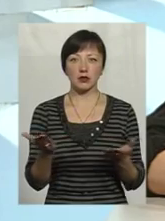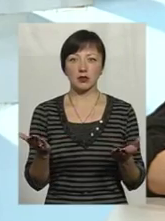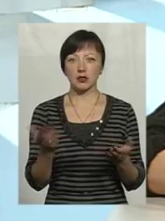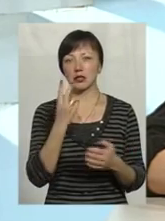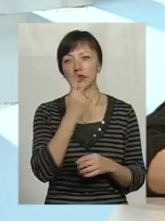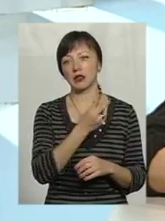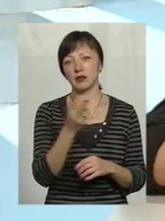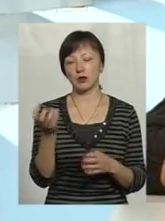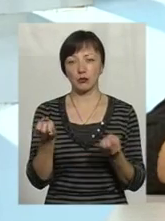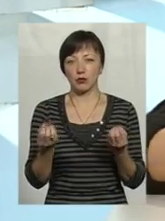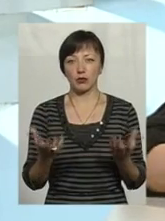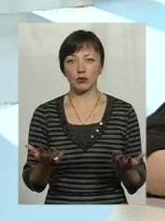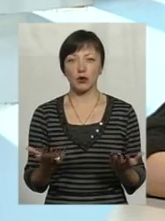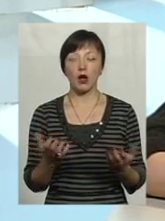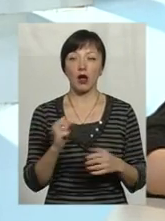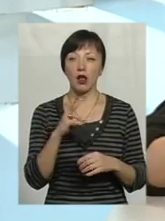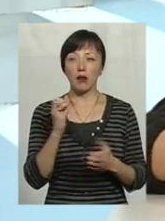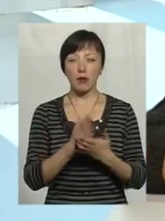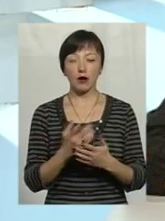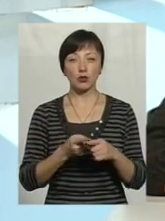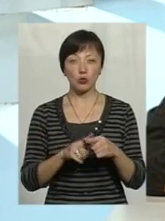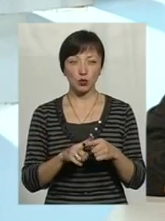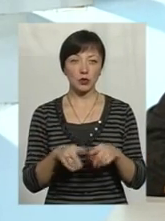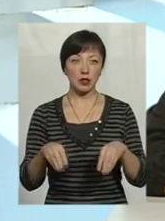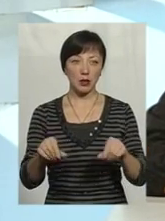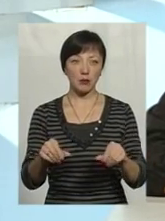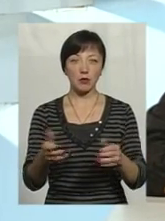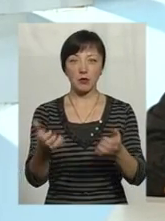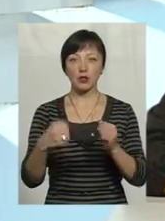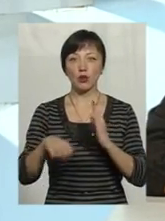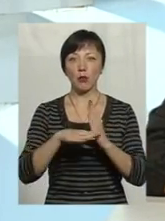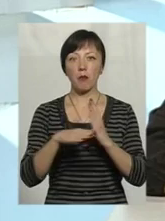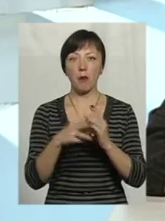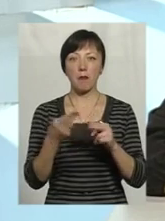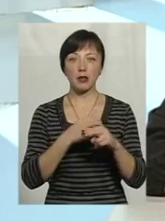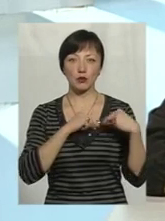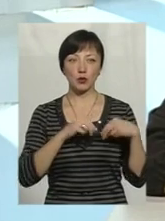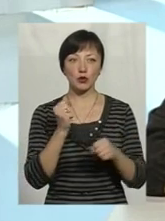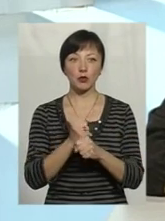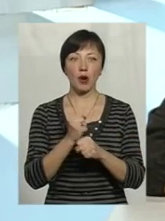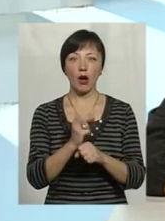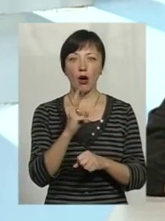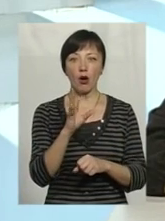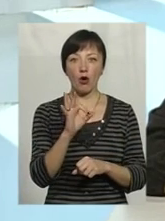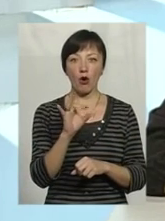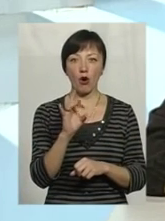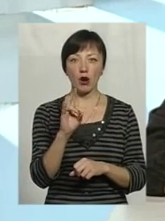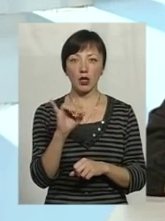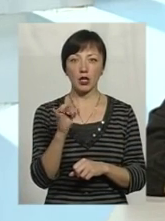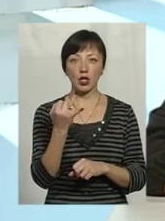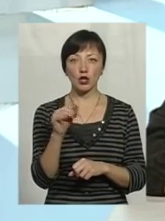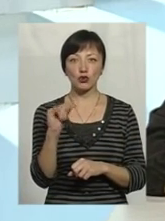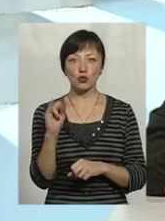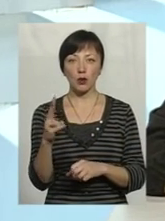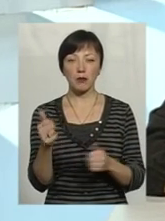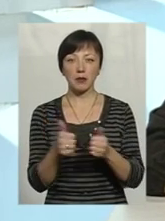часу дивишся. Но в той же час, маючи цю землю, ти береш допомогу по безробіттю, так як нас зробив пан Корнійчук, близько 60